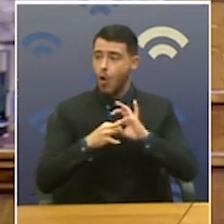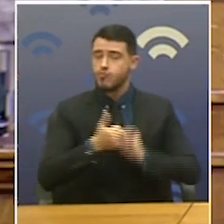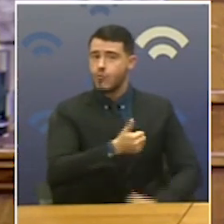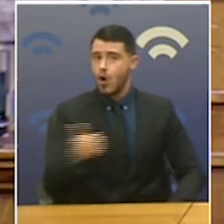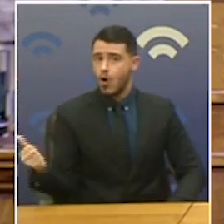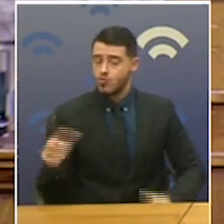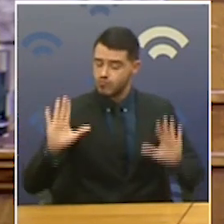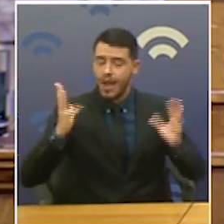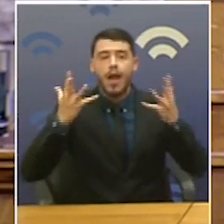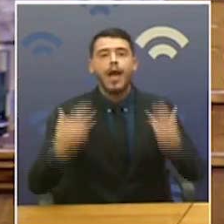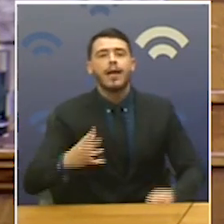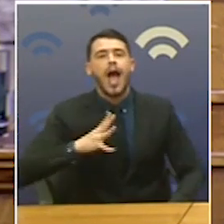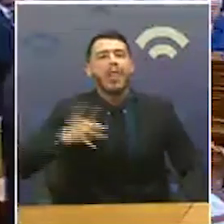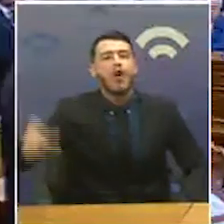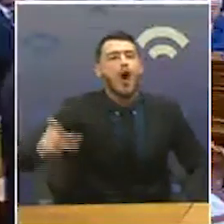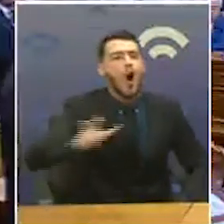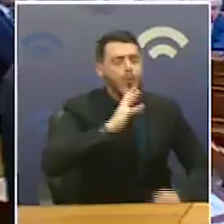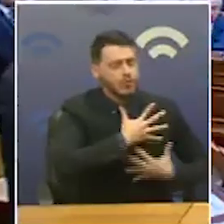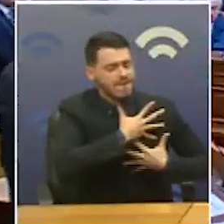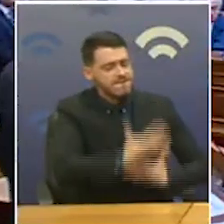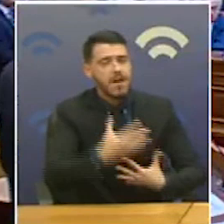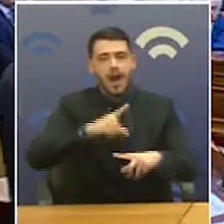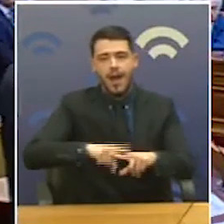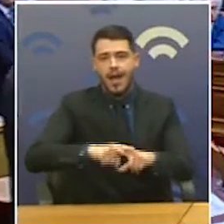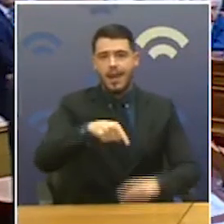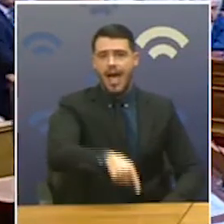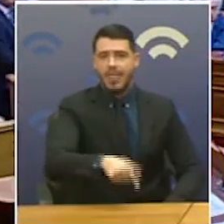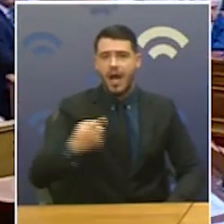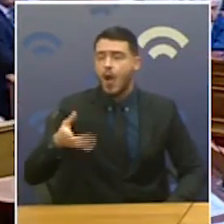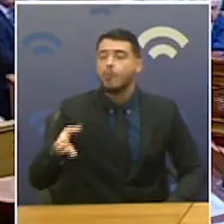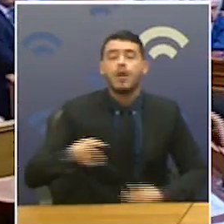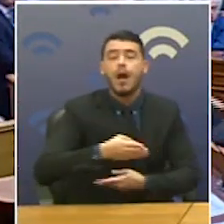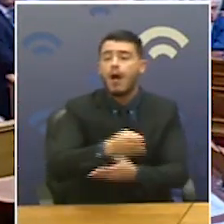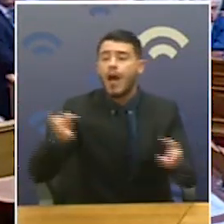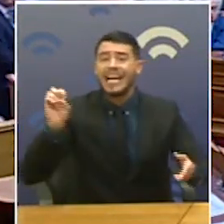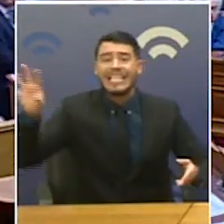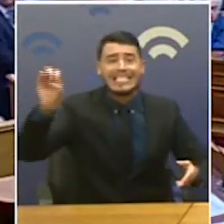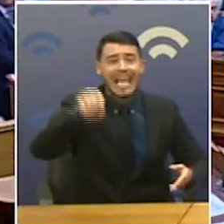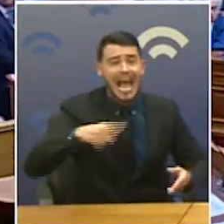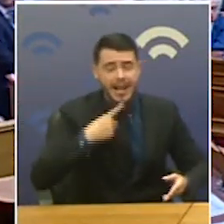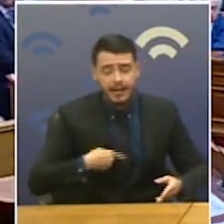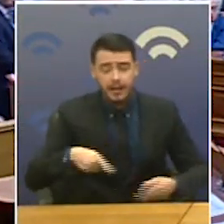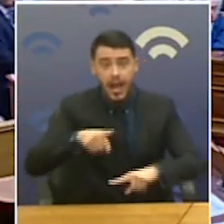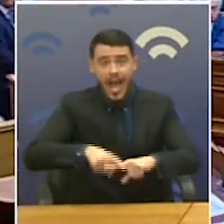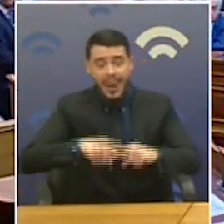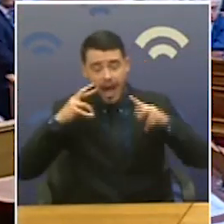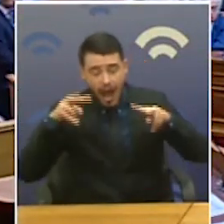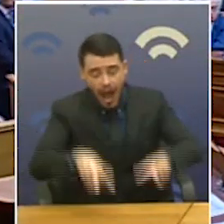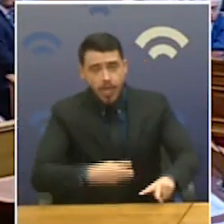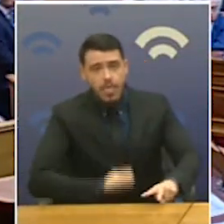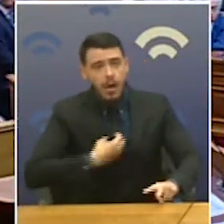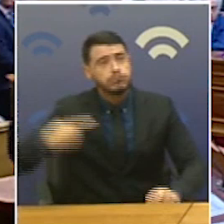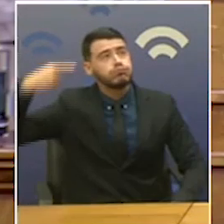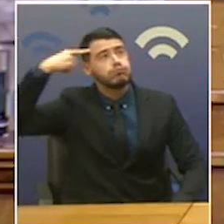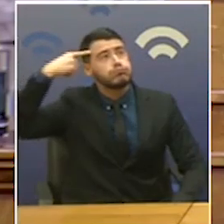διαχρονικούς φιλέλληνες και όλους όσοι εμπνεύστηκαν και εμπνέονται από τα οράματα της Αμερικανικής,